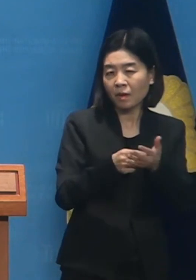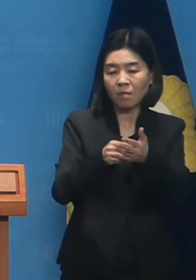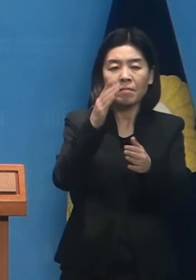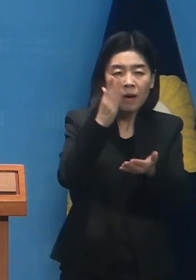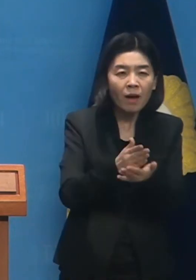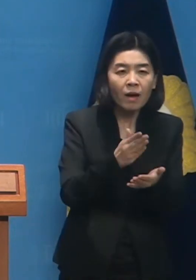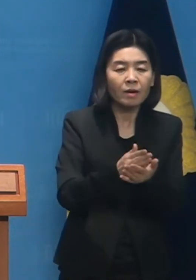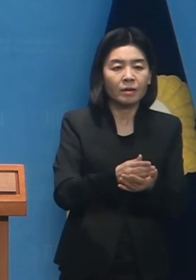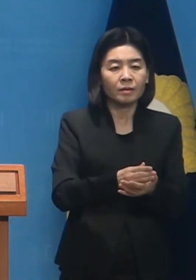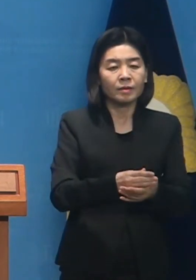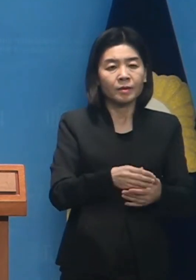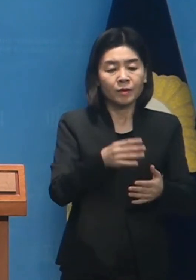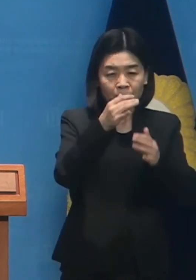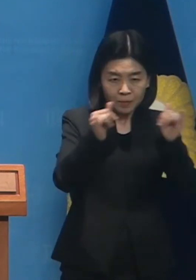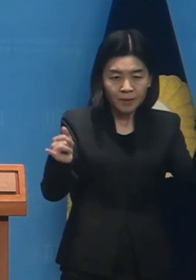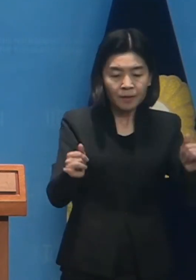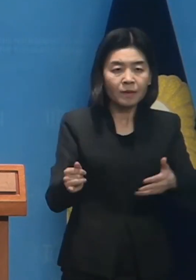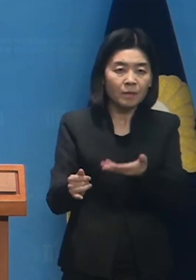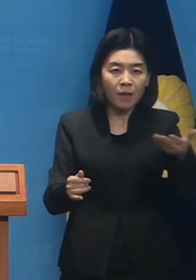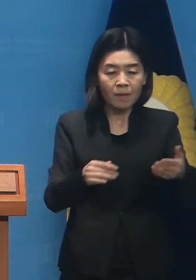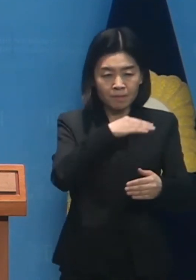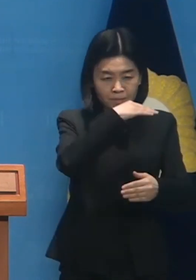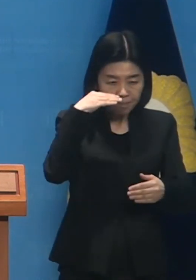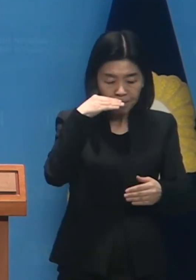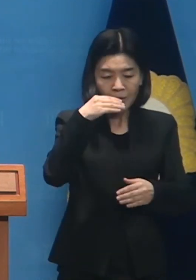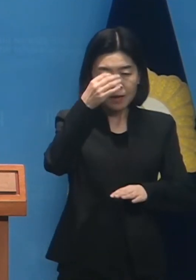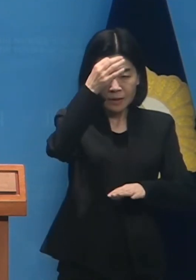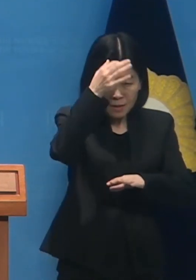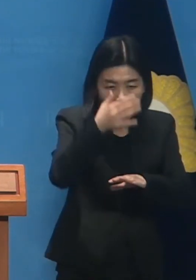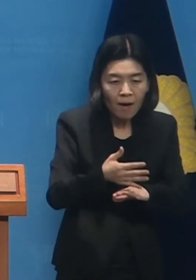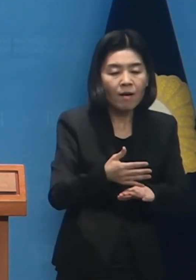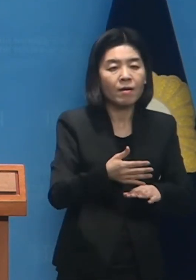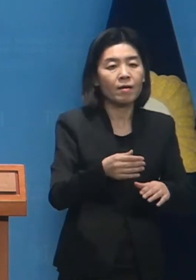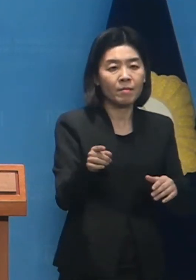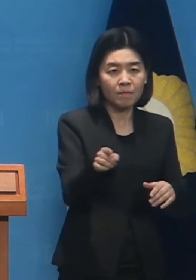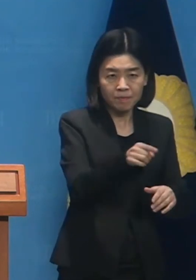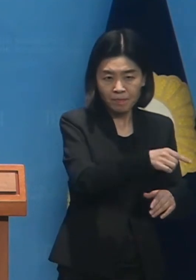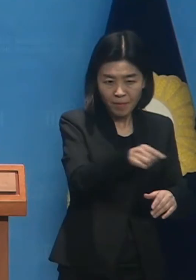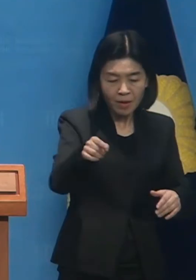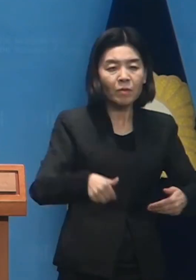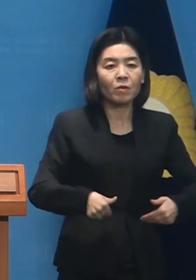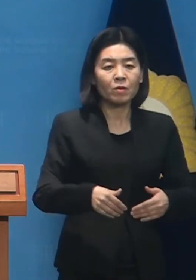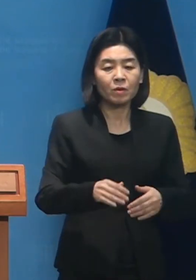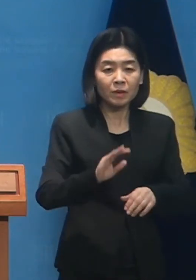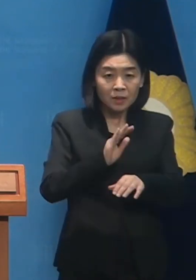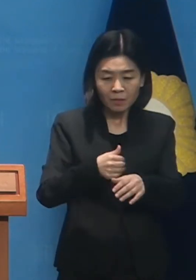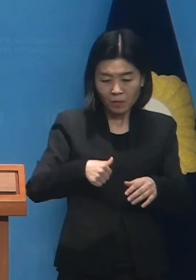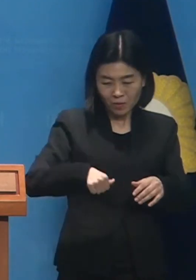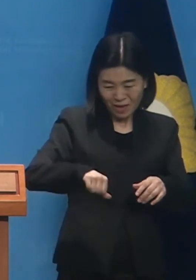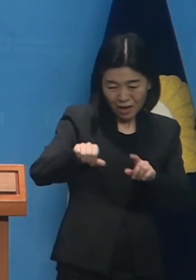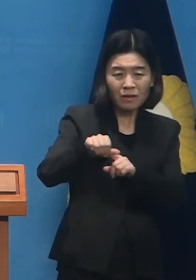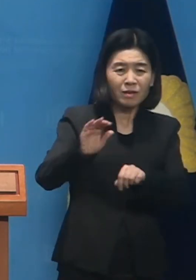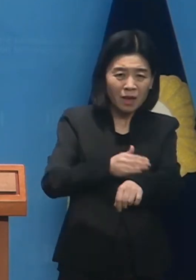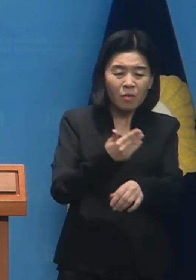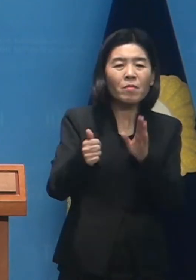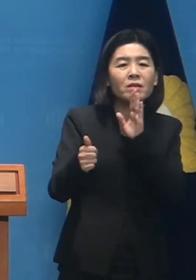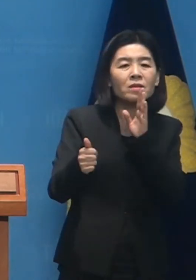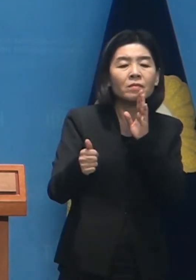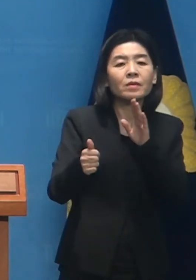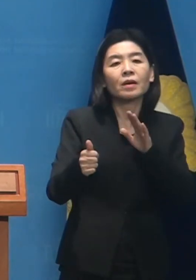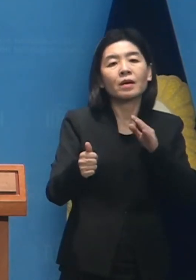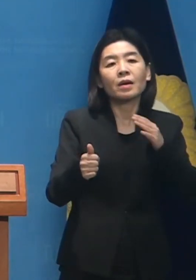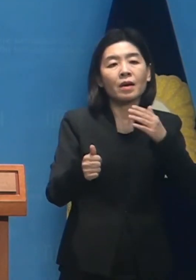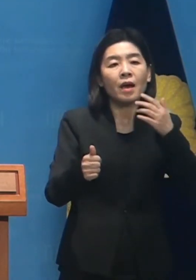침묵을 깨고 국민 앞에 정식으로 사과하는 일입니다. 잘못은 아들이 했지만 책임은 그 아들을 바로잡지